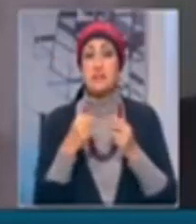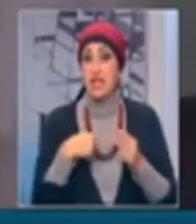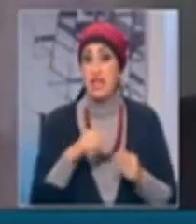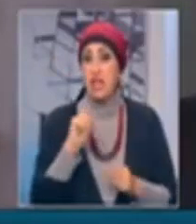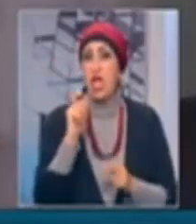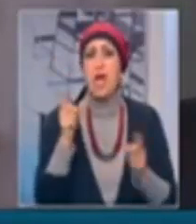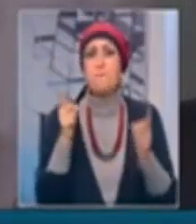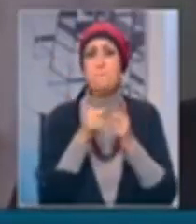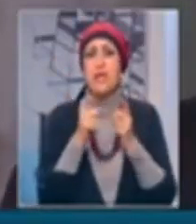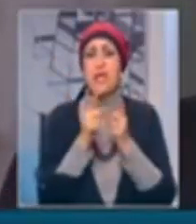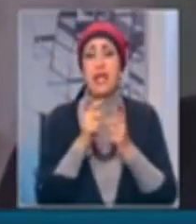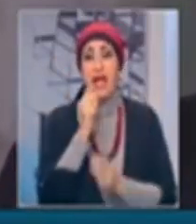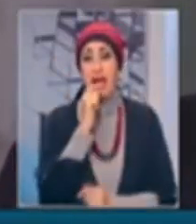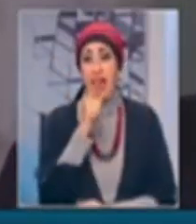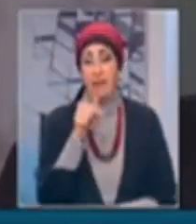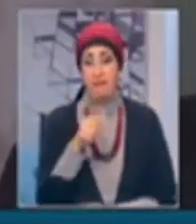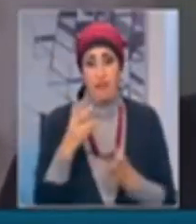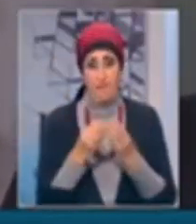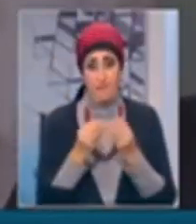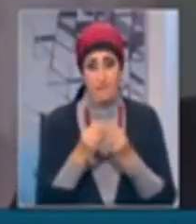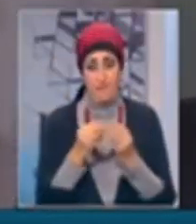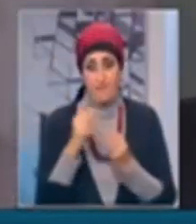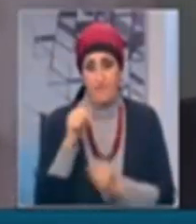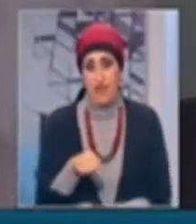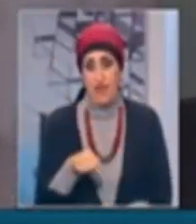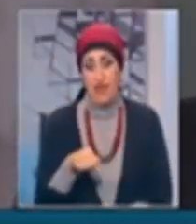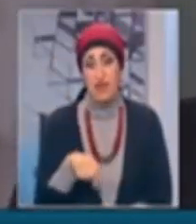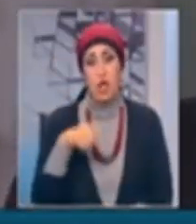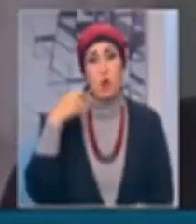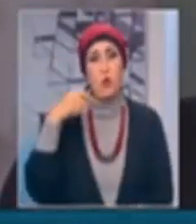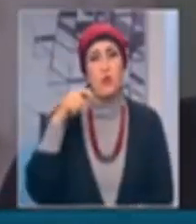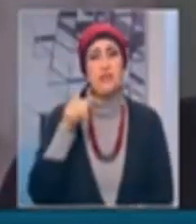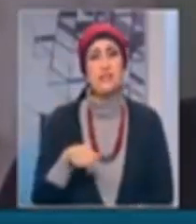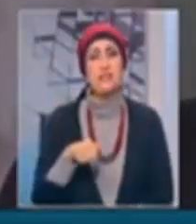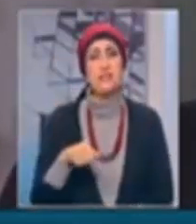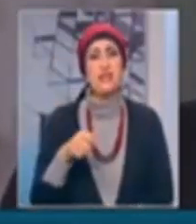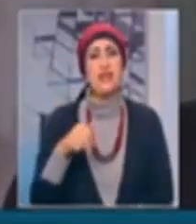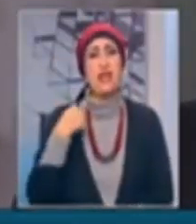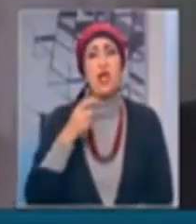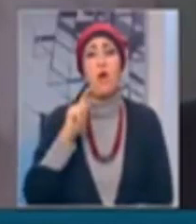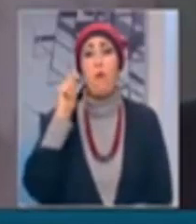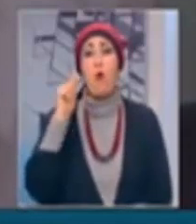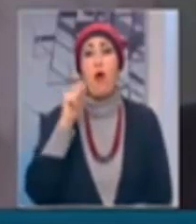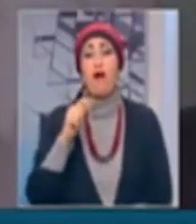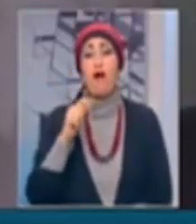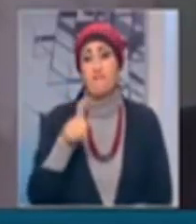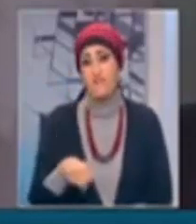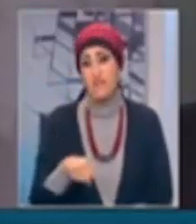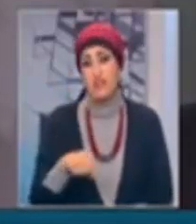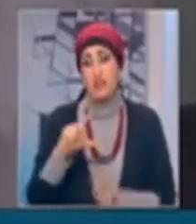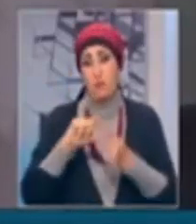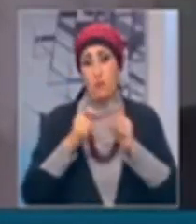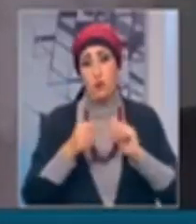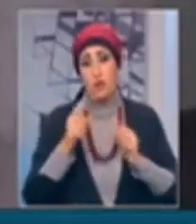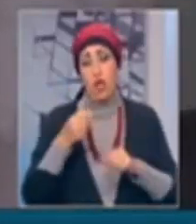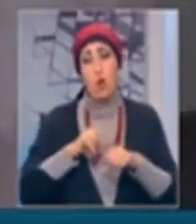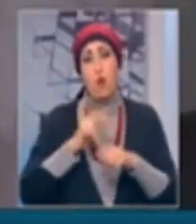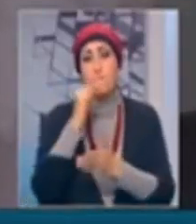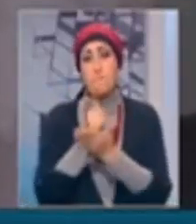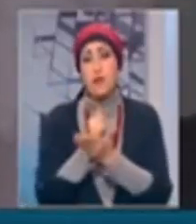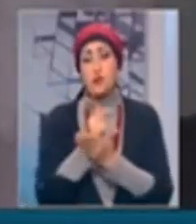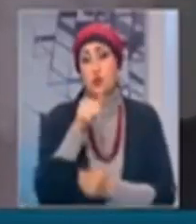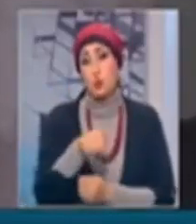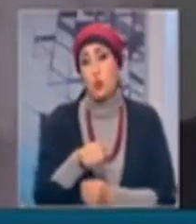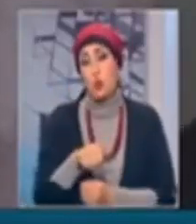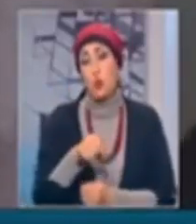شديد ونحن الآن في صحبة معالي الوزير اللواء عدلي الغبار محافظ بورسعيد والأستاذ دكتور أسامة العبد رئيس لجنة الشؤون